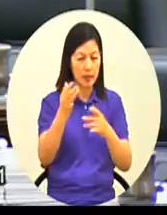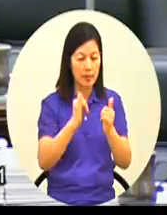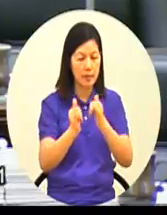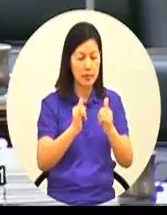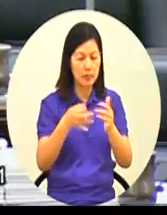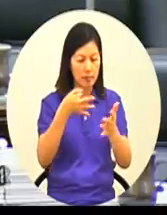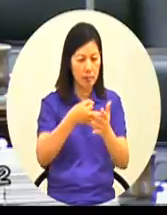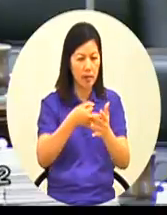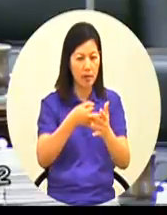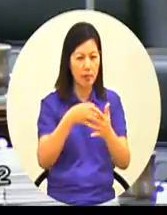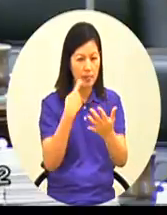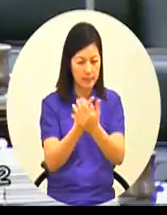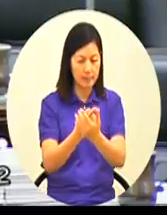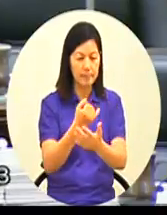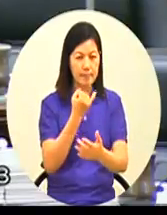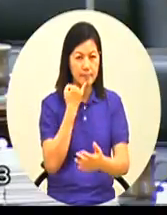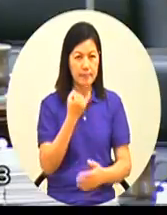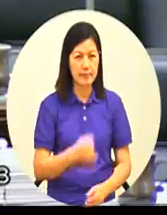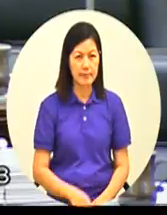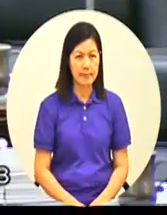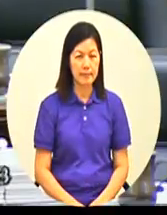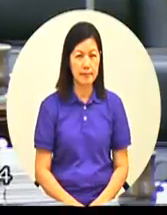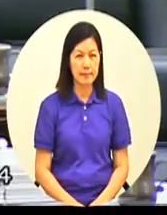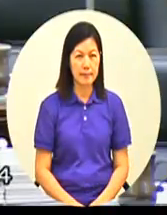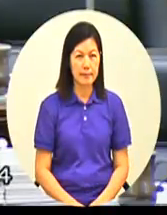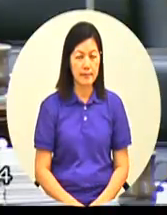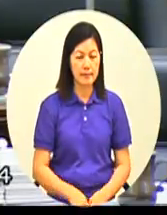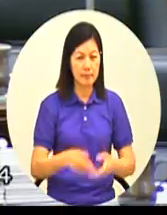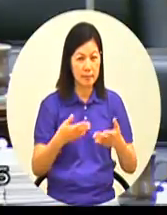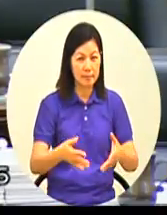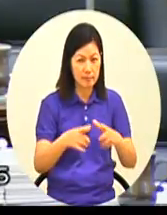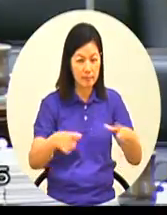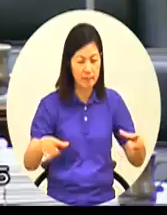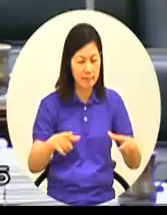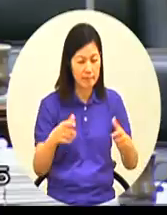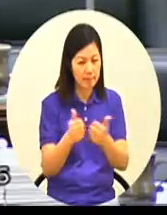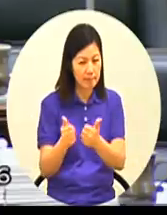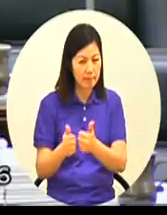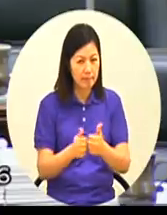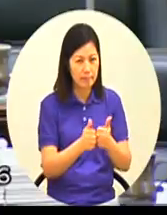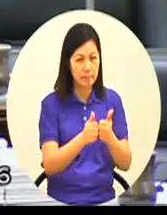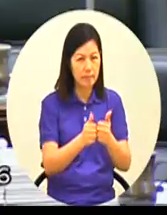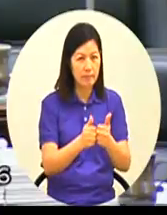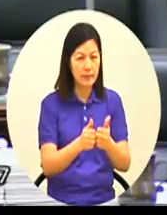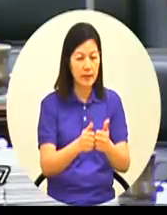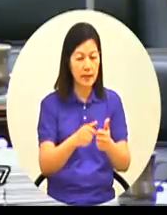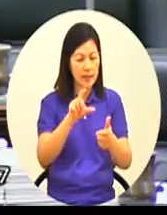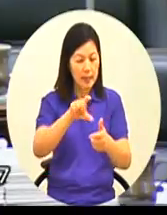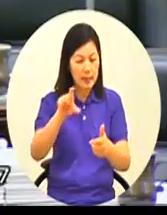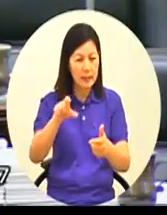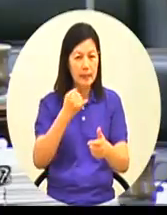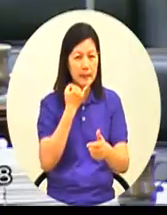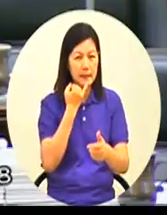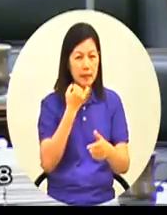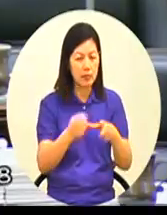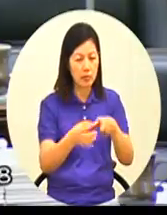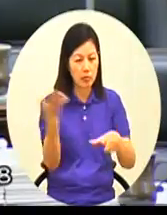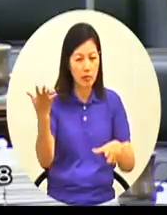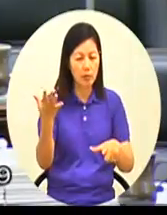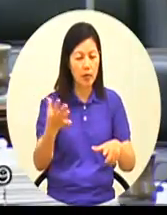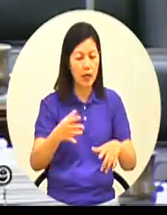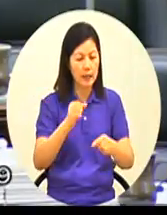去参与，所以也让那个重大的一些议题可以去公告它的执行状